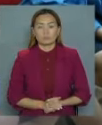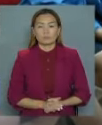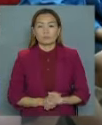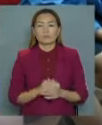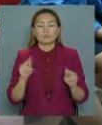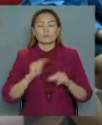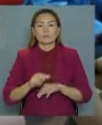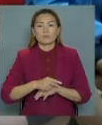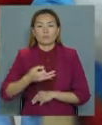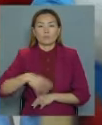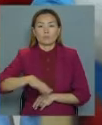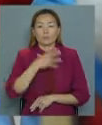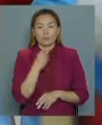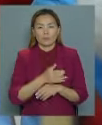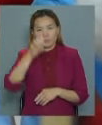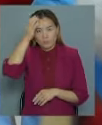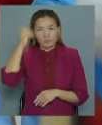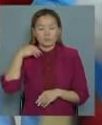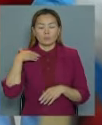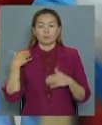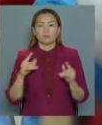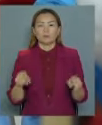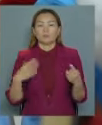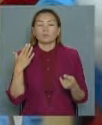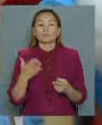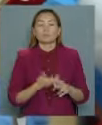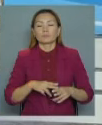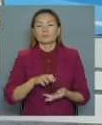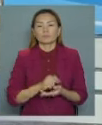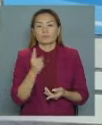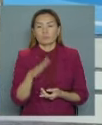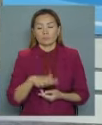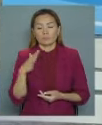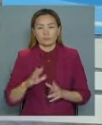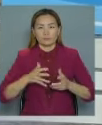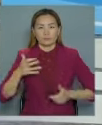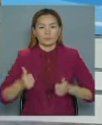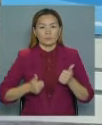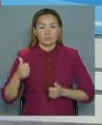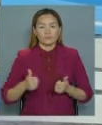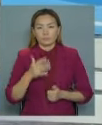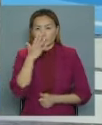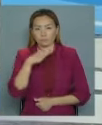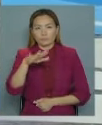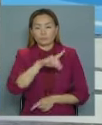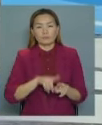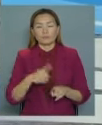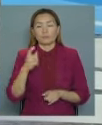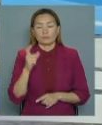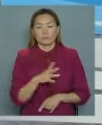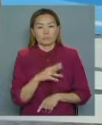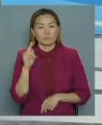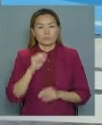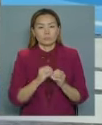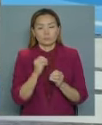Одаренные учащиеся области своими знаниями поднимают престиж страны и занимают призовые места на международных конкурсах за рубежом. Один из них –